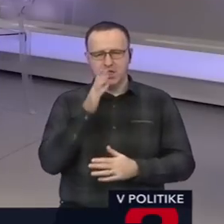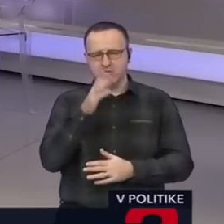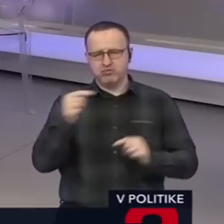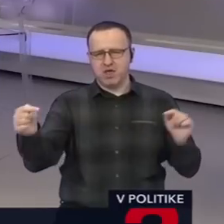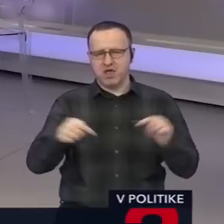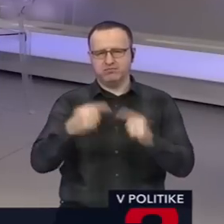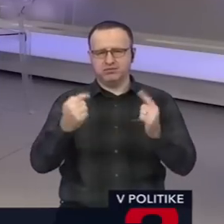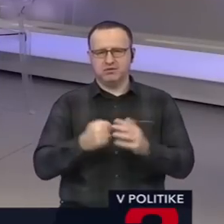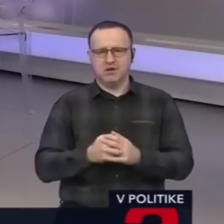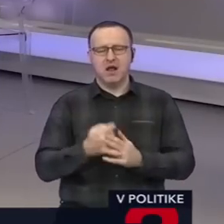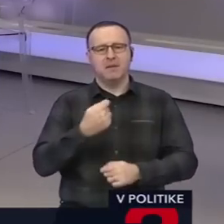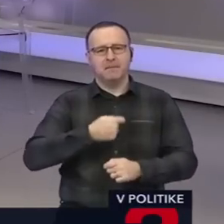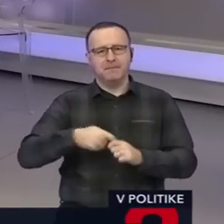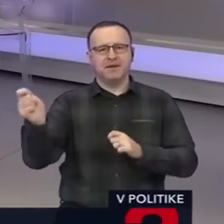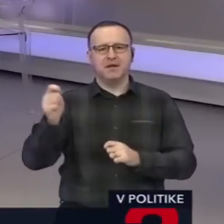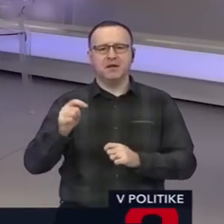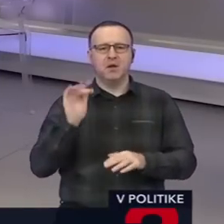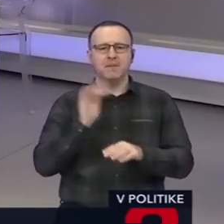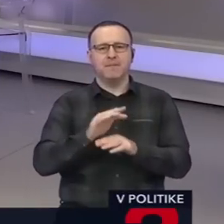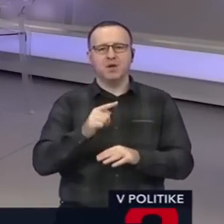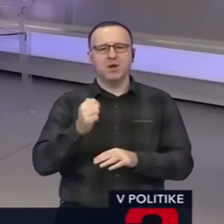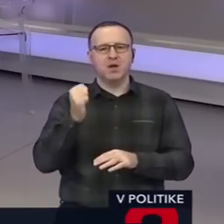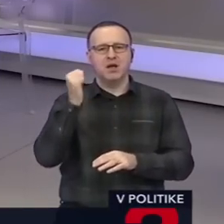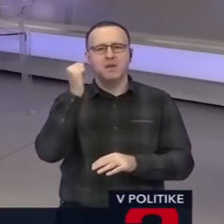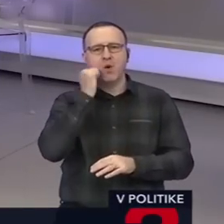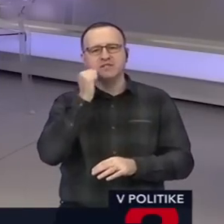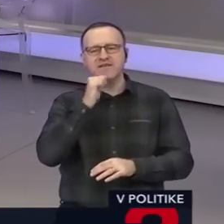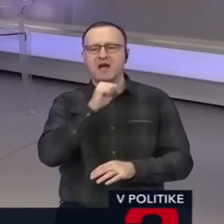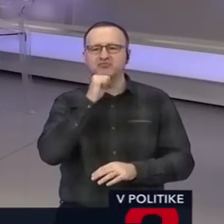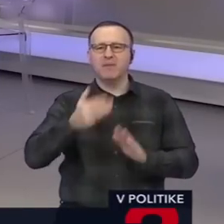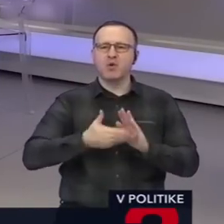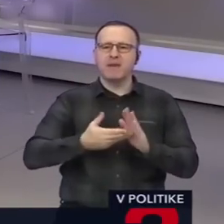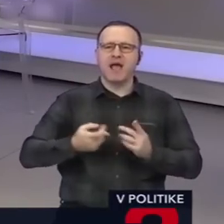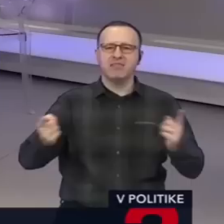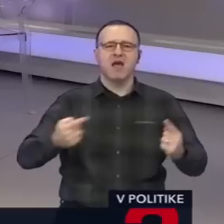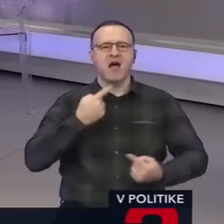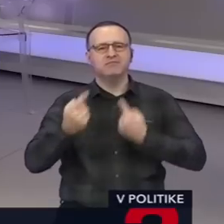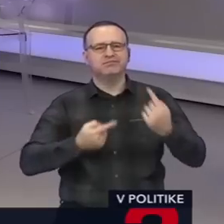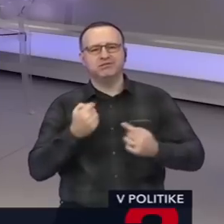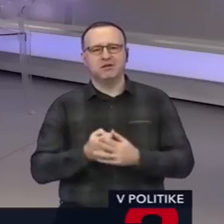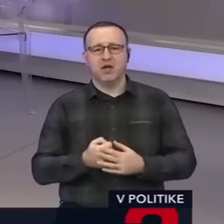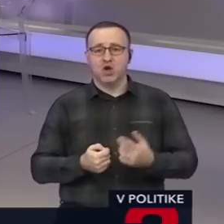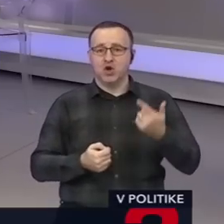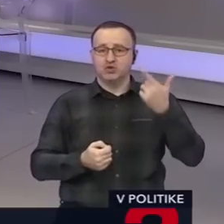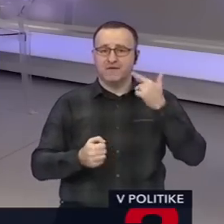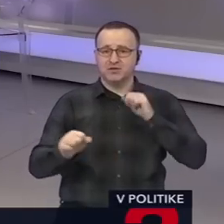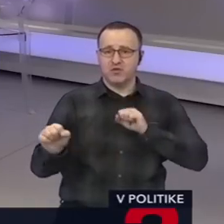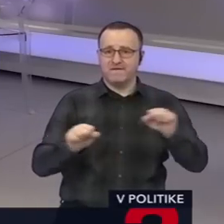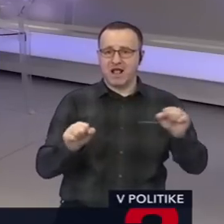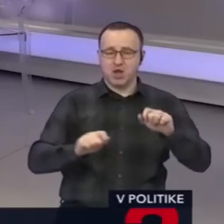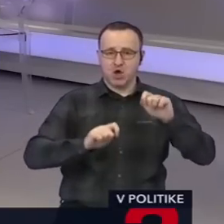protiargumentácia prokremeľskej propagandy alebo dezinformačnej scény je, že ak slovenská vláda rozhodne a Slovensko